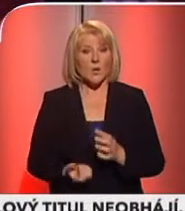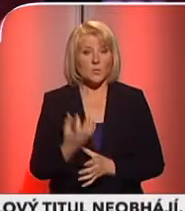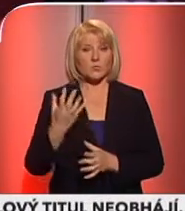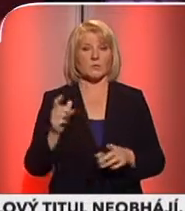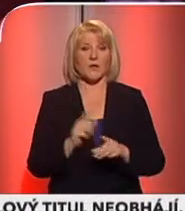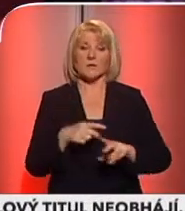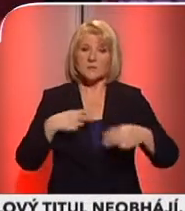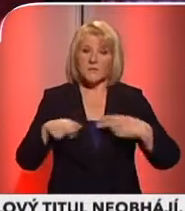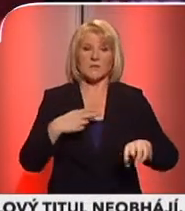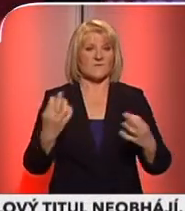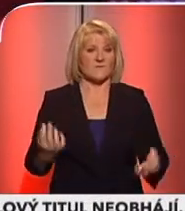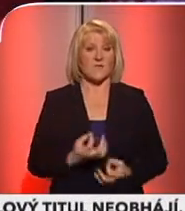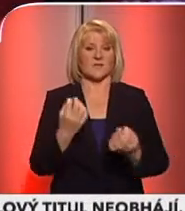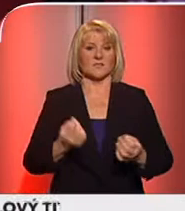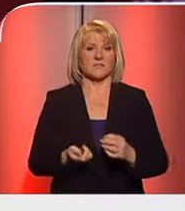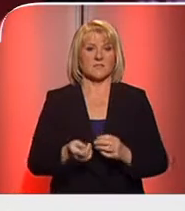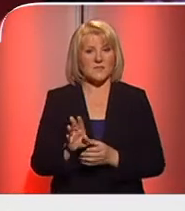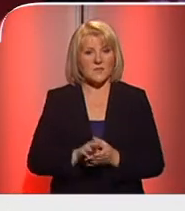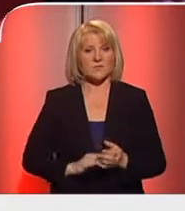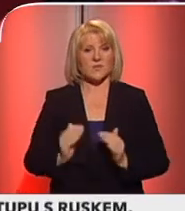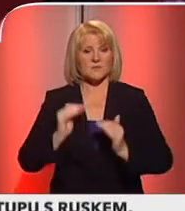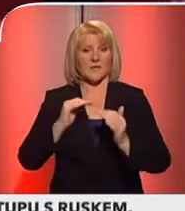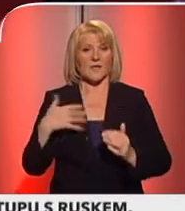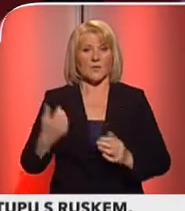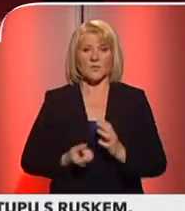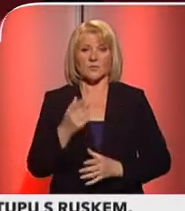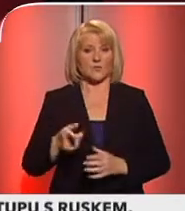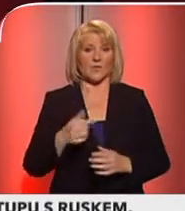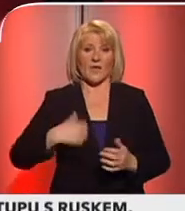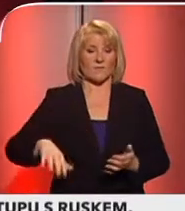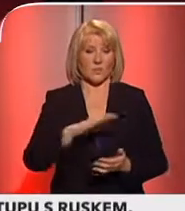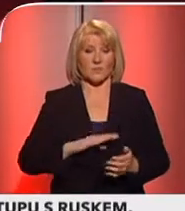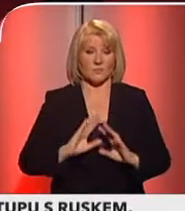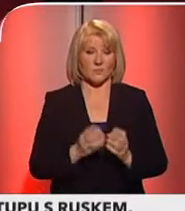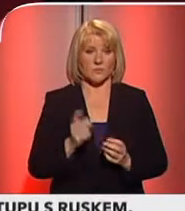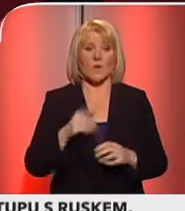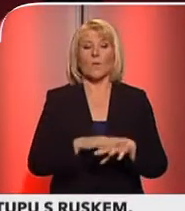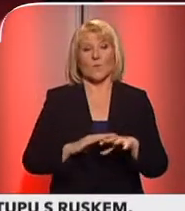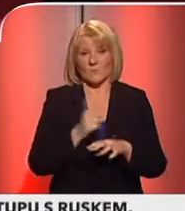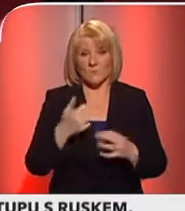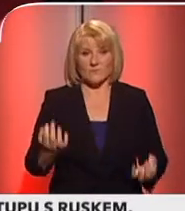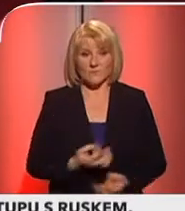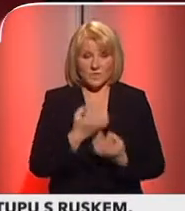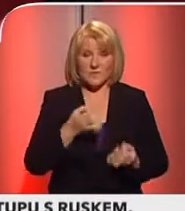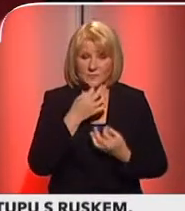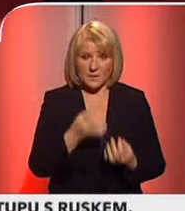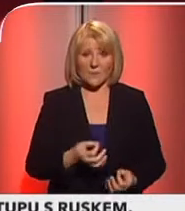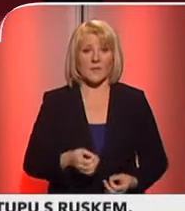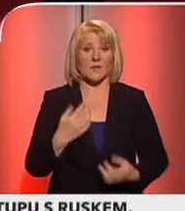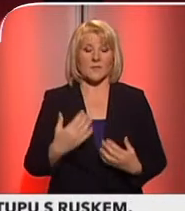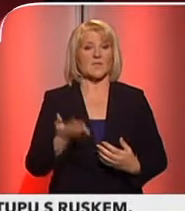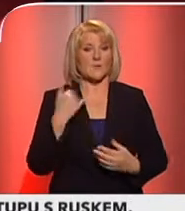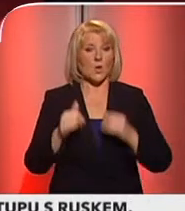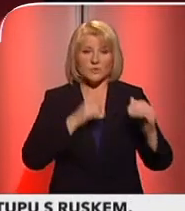týkají škrtů a nastartování ekonomického růstu, to je samozřejmě široká věc v celé Evropě. Promiňte, ještě jsem se chtěla zeptat na jednu věc. Tak dnes se